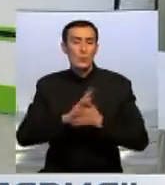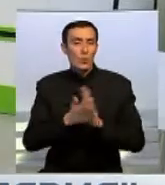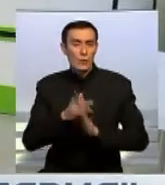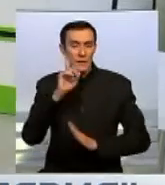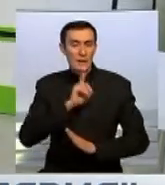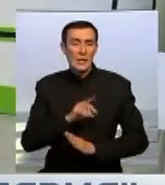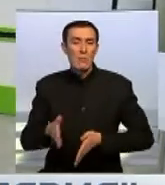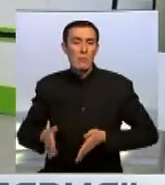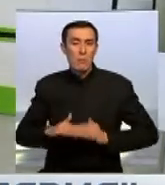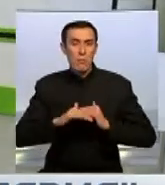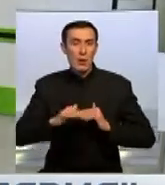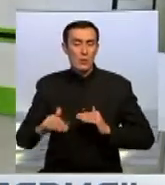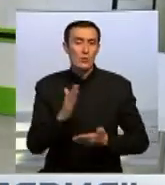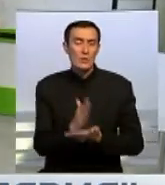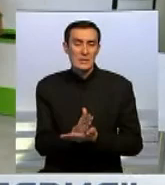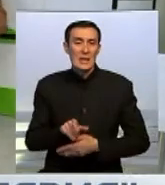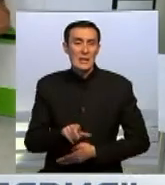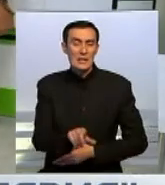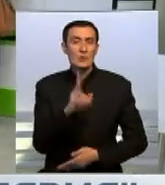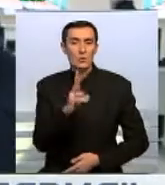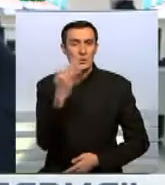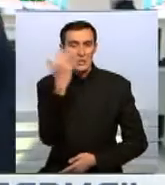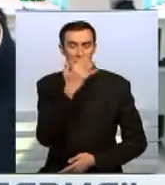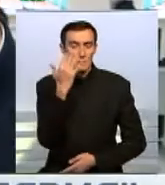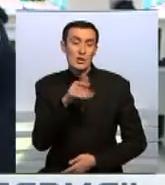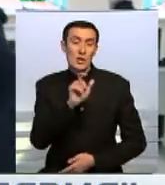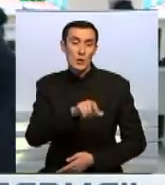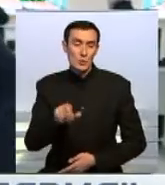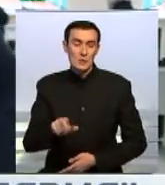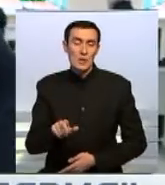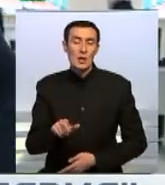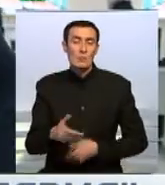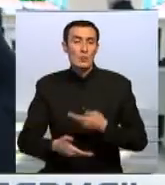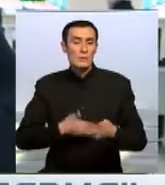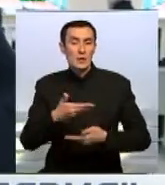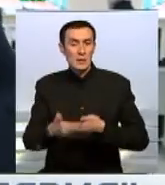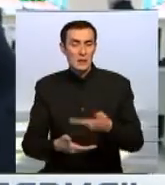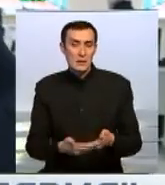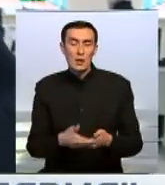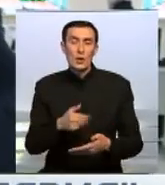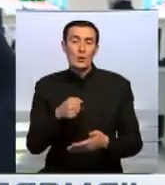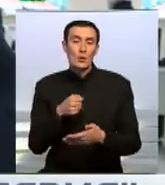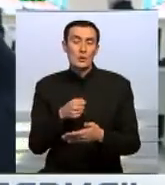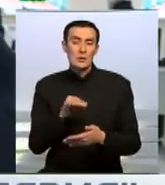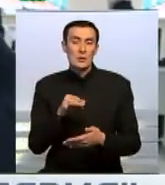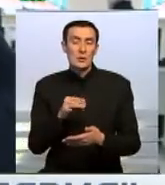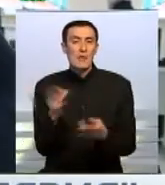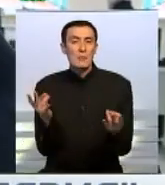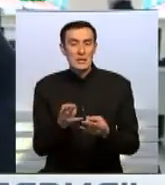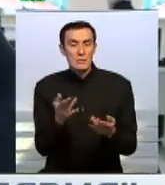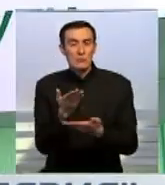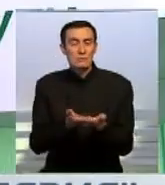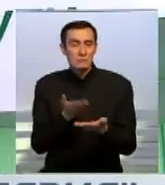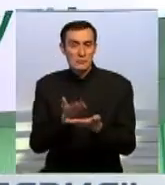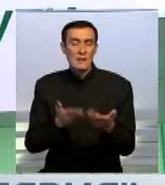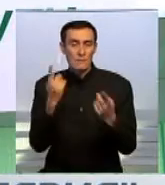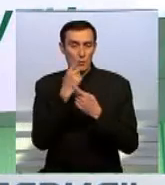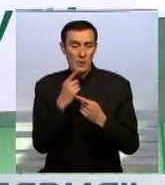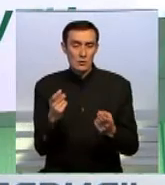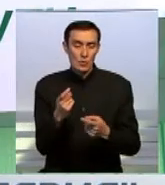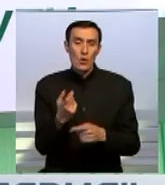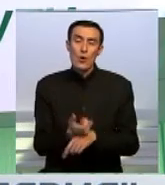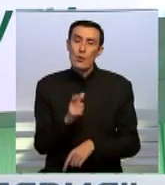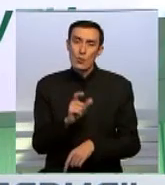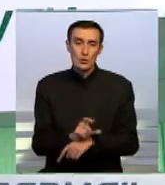специальные линии, по которым слабовидящие граждане могут подойти до ресепшена и получить необходимую всю информацию. Здесь